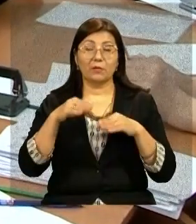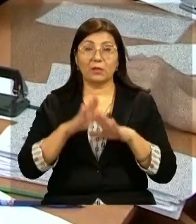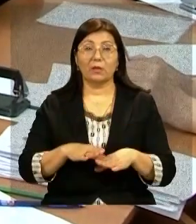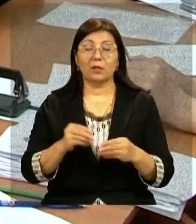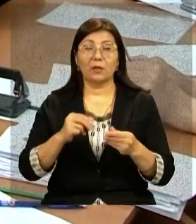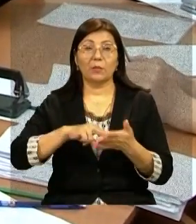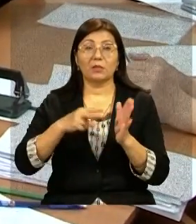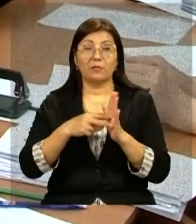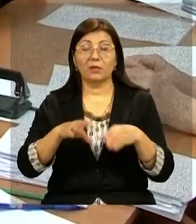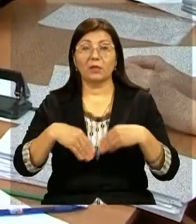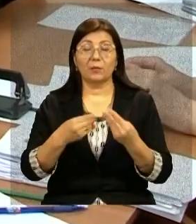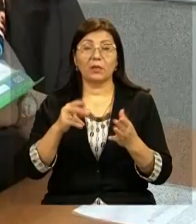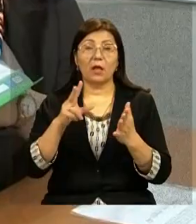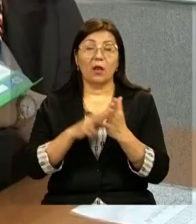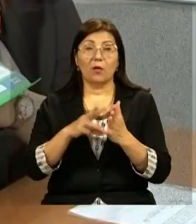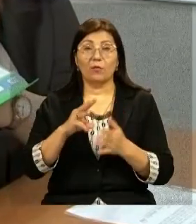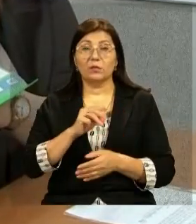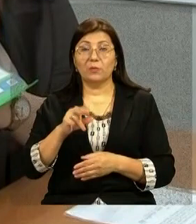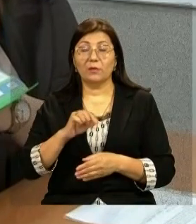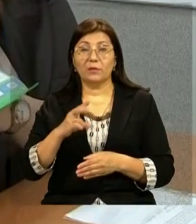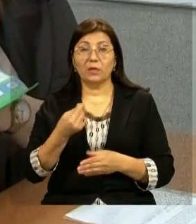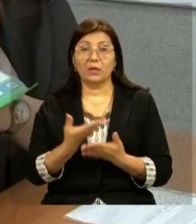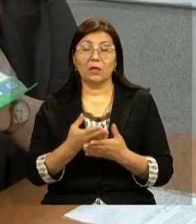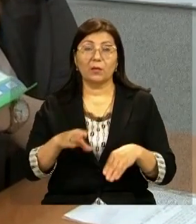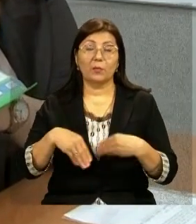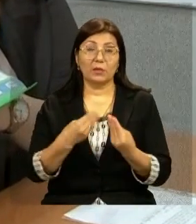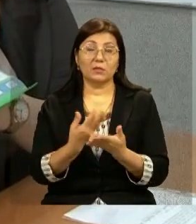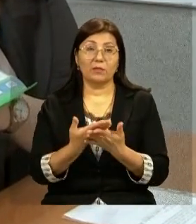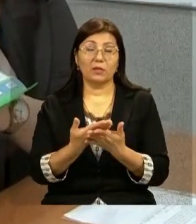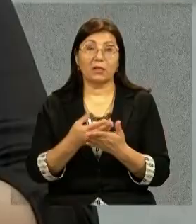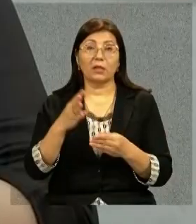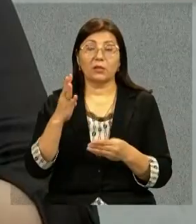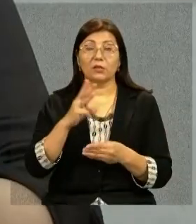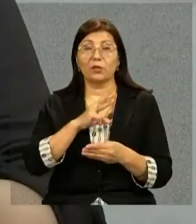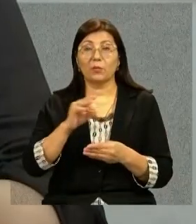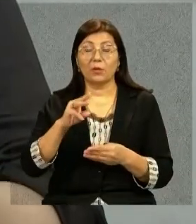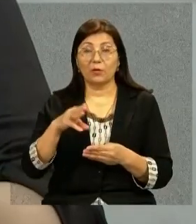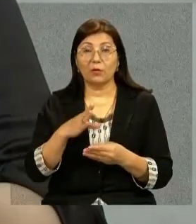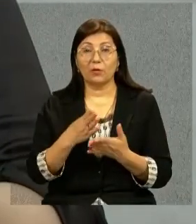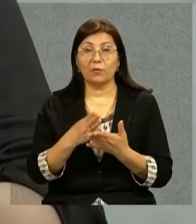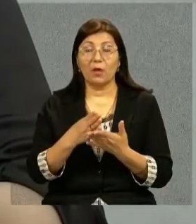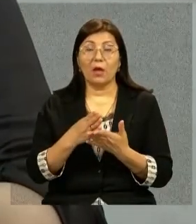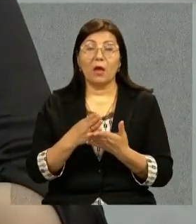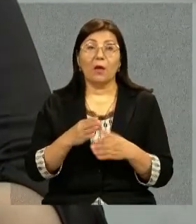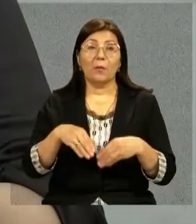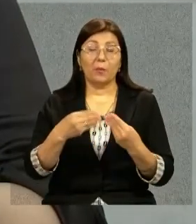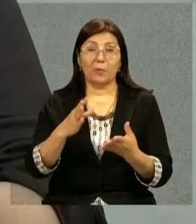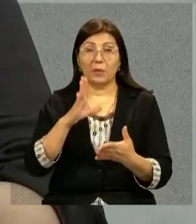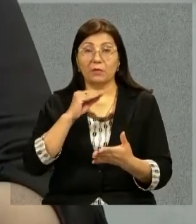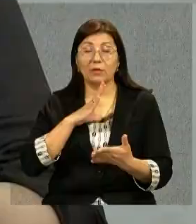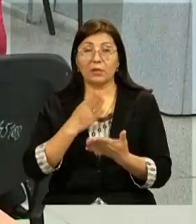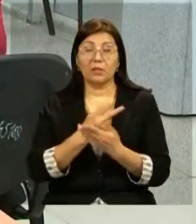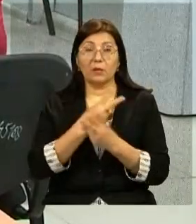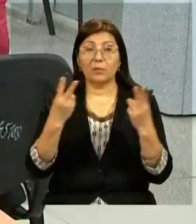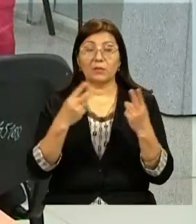бюджета запланировано выделение 7,8 миллиардов тенге. На компенсацию пострадавшим более 4 миллиардов 598 миллионов уже выплачено.